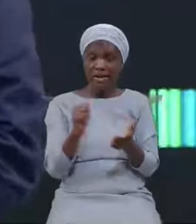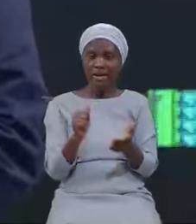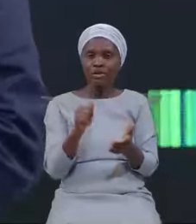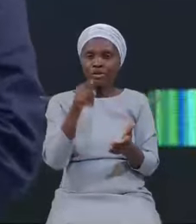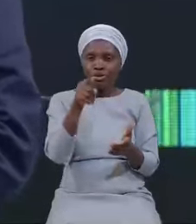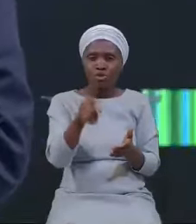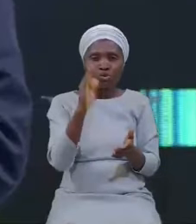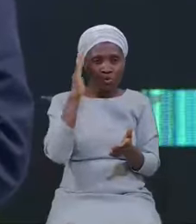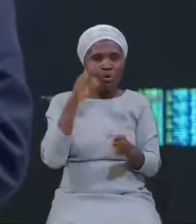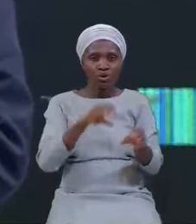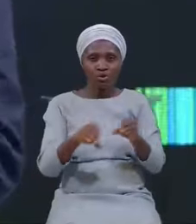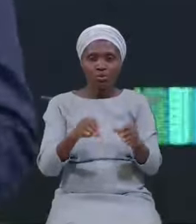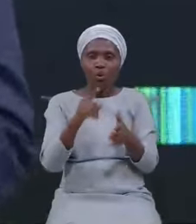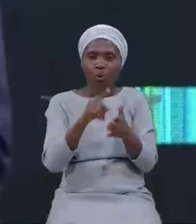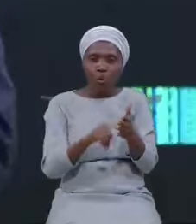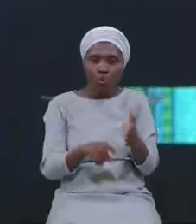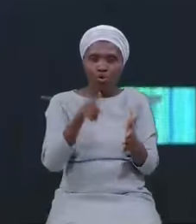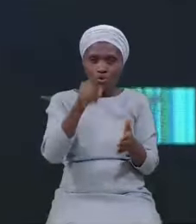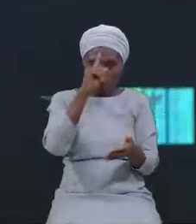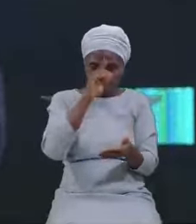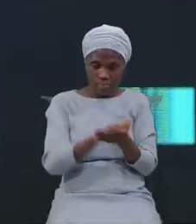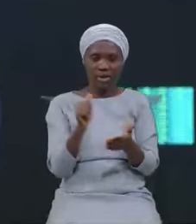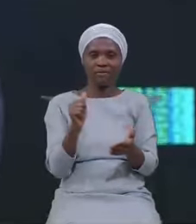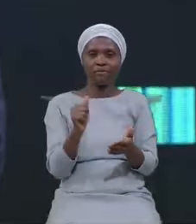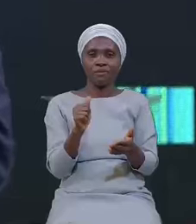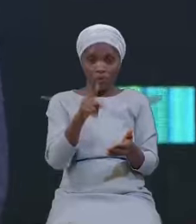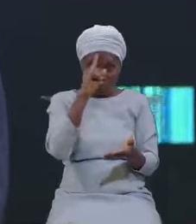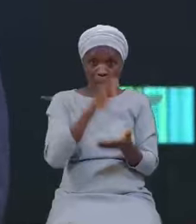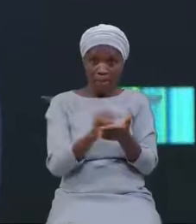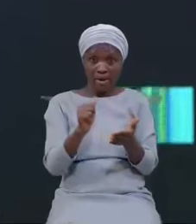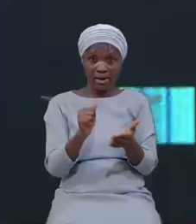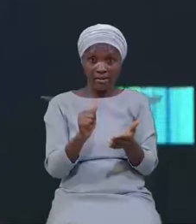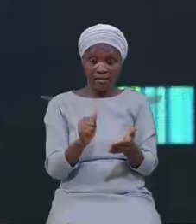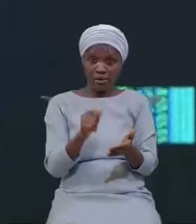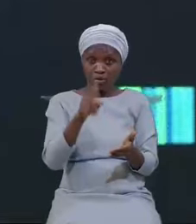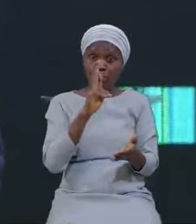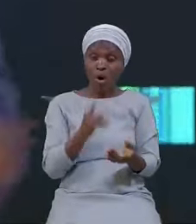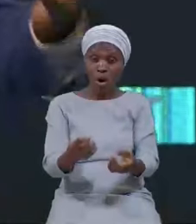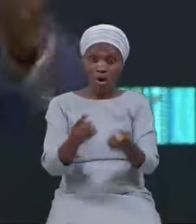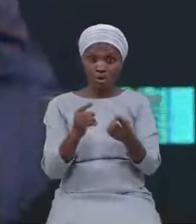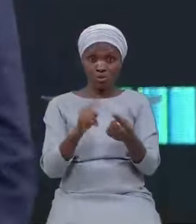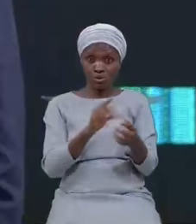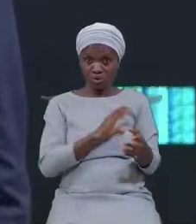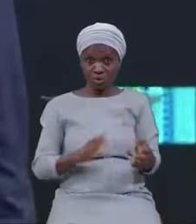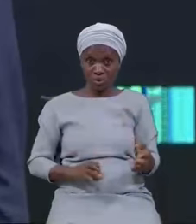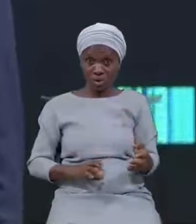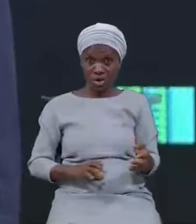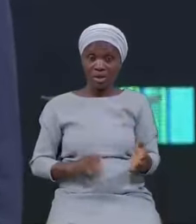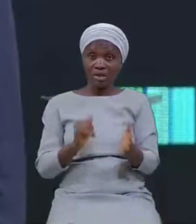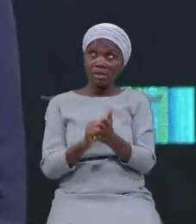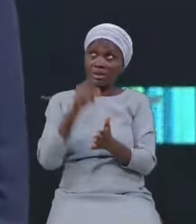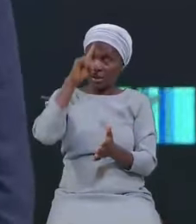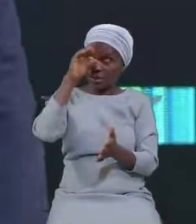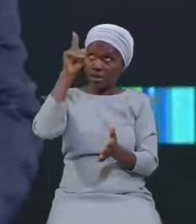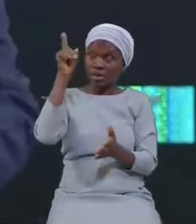crois. Tu crois. Quand venant à Christ, tu auras le salut, c'est ce que tu crois. Fais-le. Tu